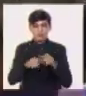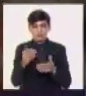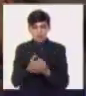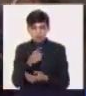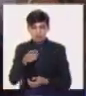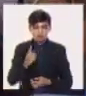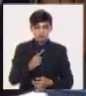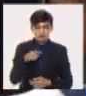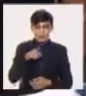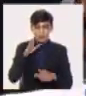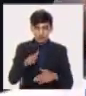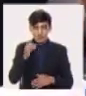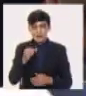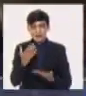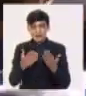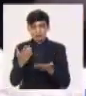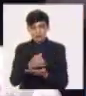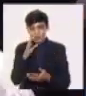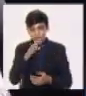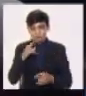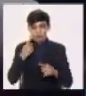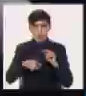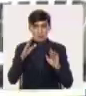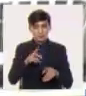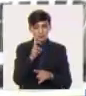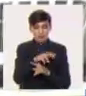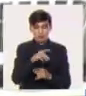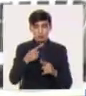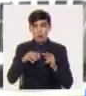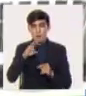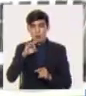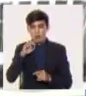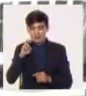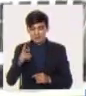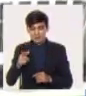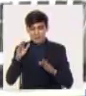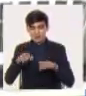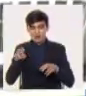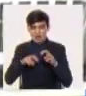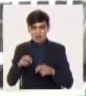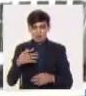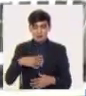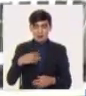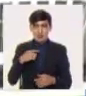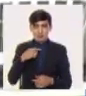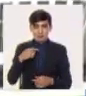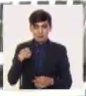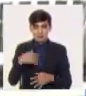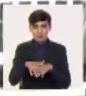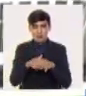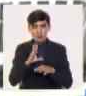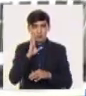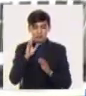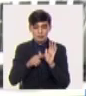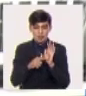Таппаса, жақынның мүрдесін басқа мәйітханалардан іздеуге мәжбүр. Бізді шырылдатып қойғанша есігінің алдында, мына